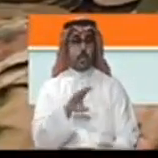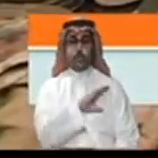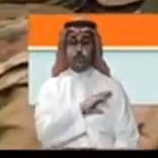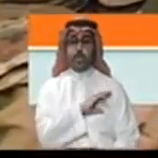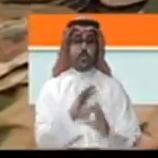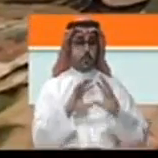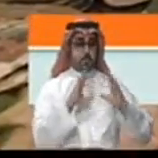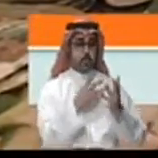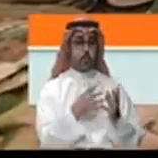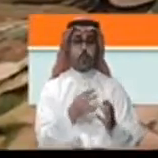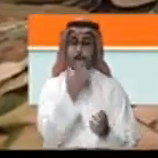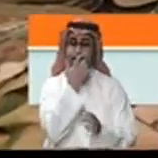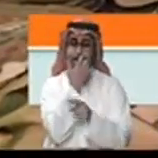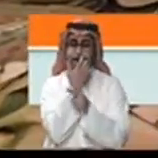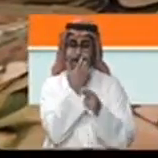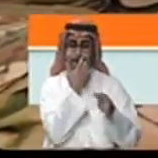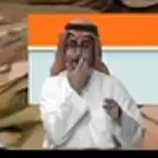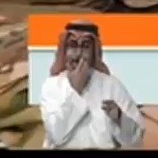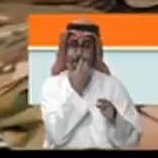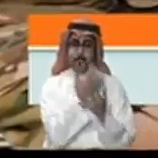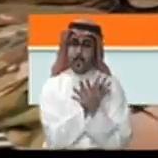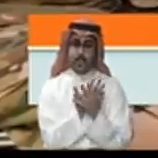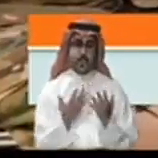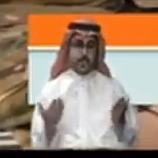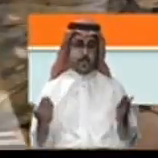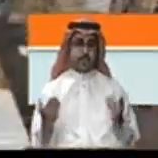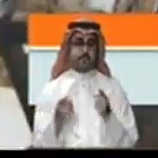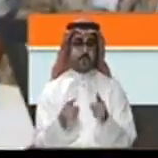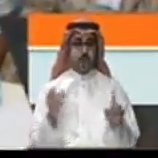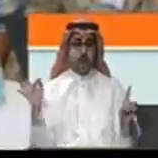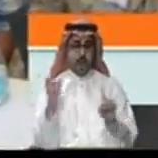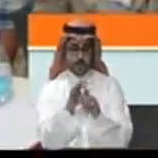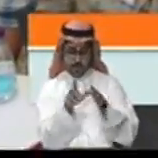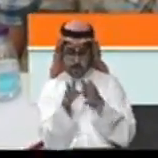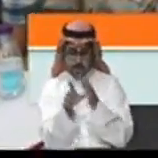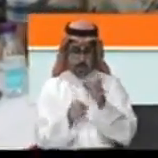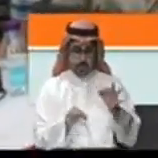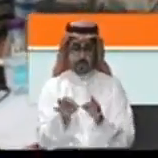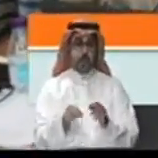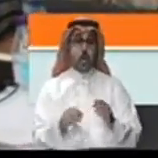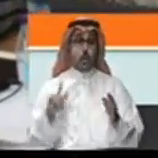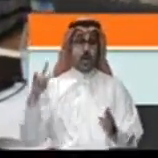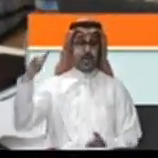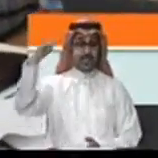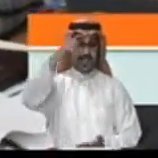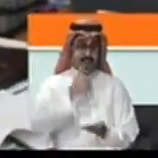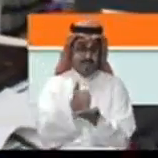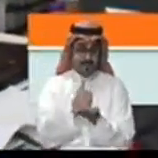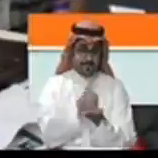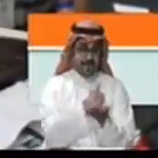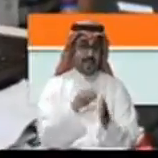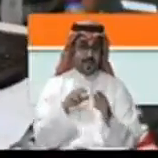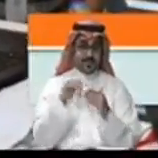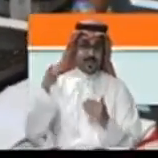الفرقة، إضافة إلى التمركز على دور لواء المدفعية في عمليات الاستهداف واستخدام الطائرات بدون طيارين والتدريب